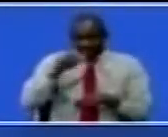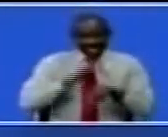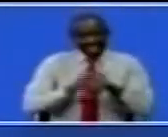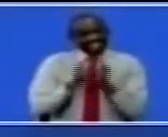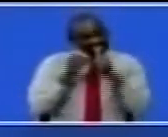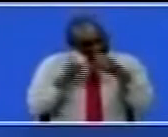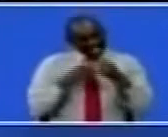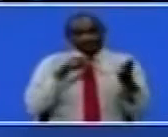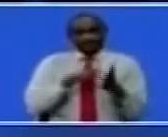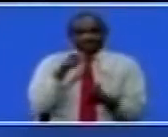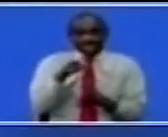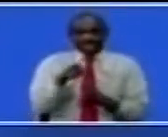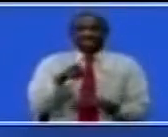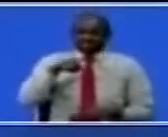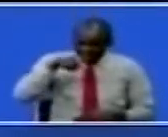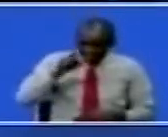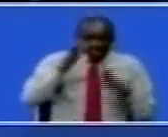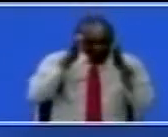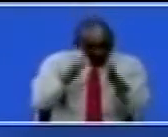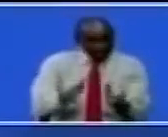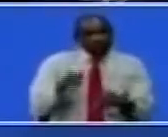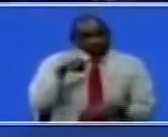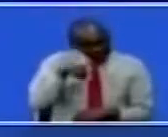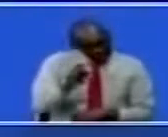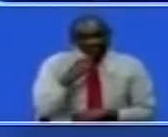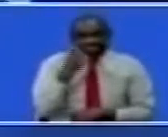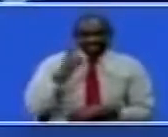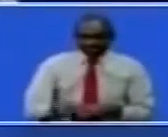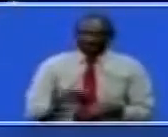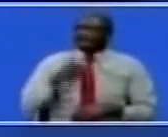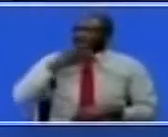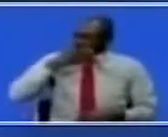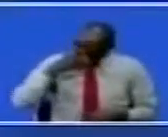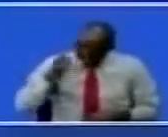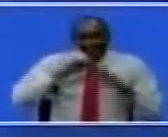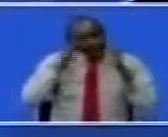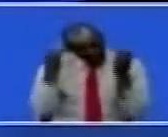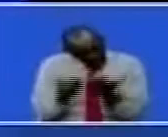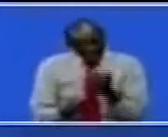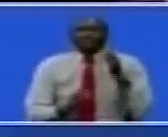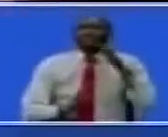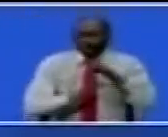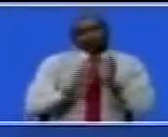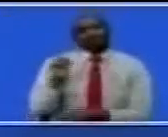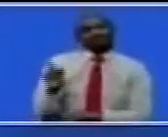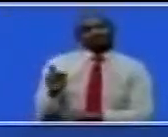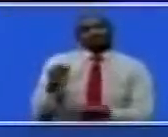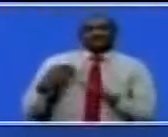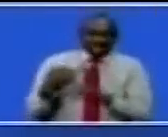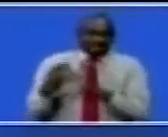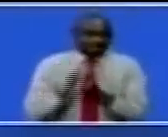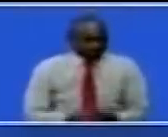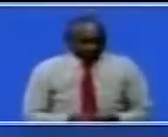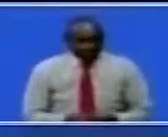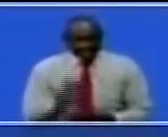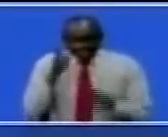19 na kuipa New Zealand ushindi, mchezaji Daniel Carter alitajwa kama mchezaji bora wa raga duniani na shirikisho la raga duniani.